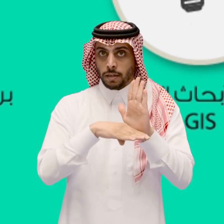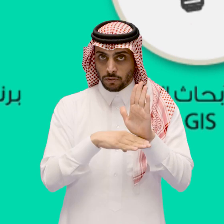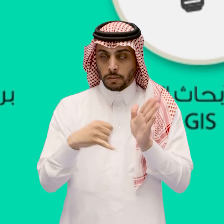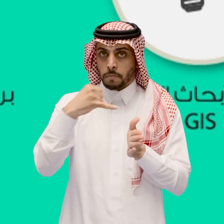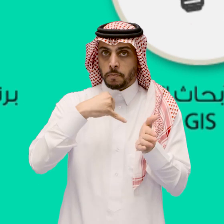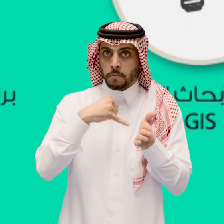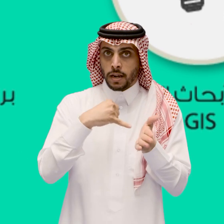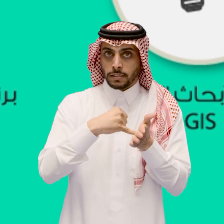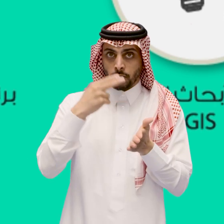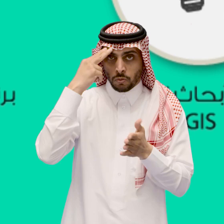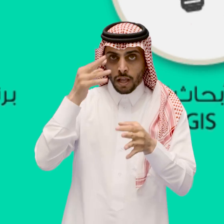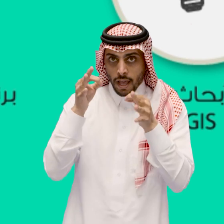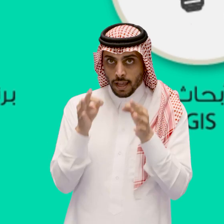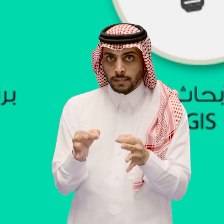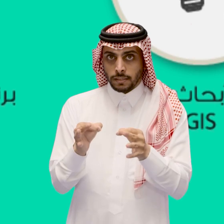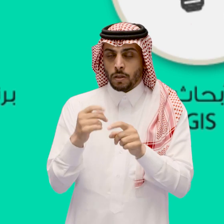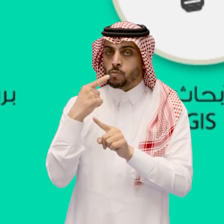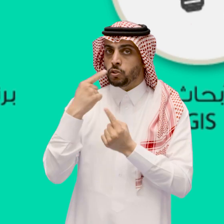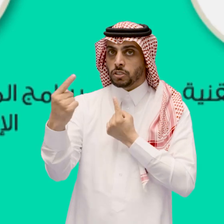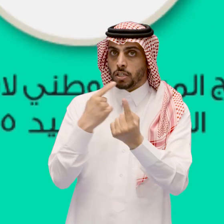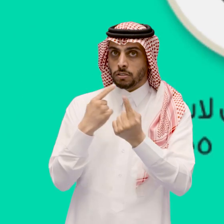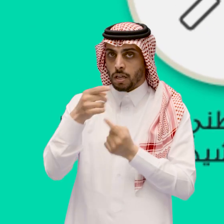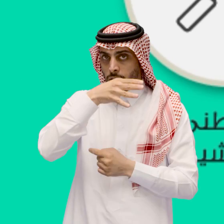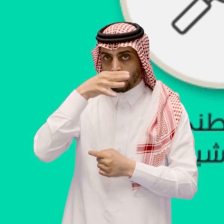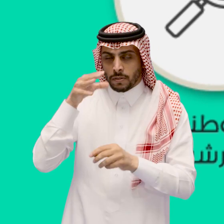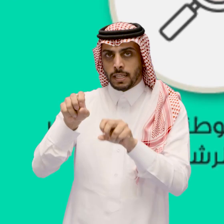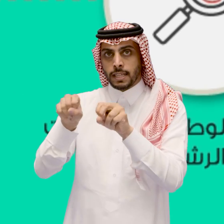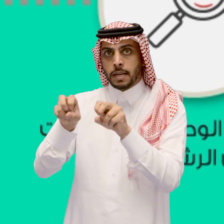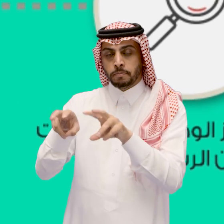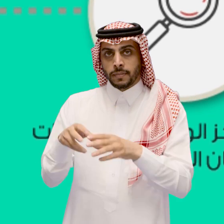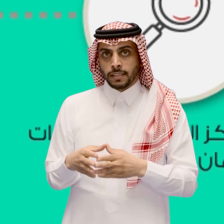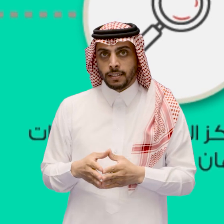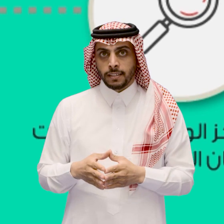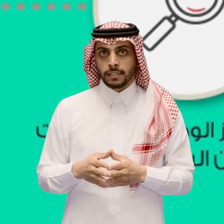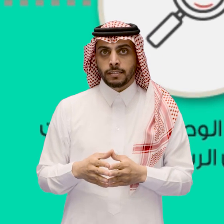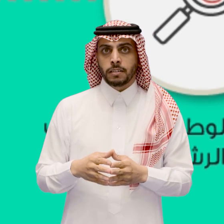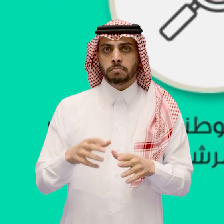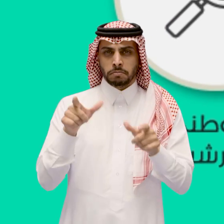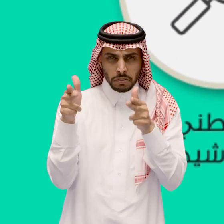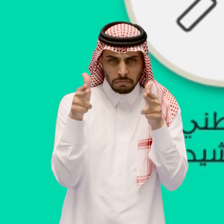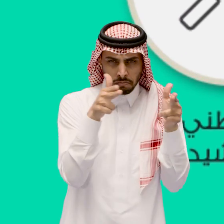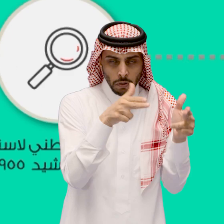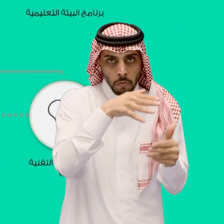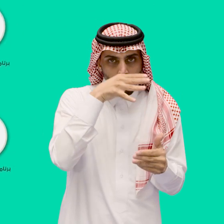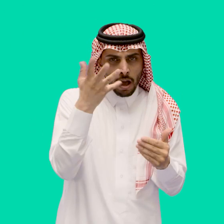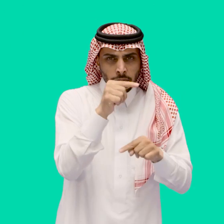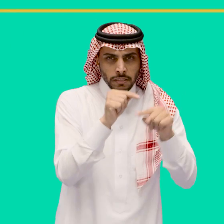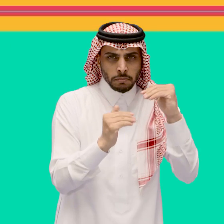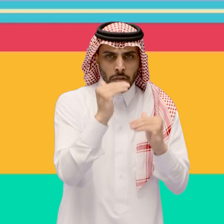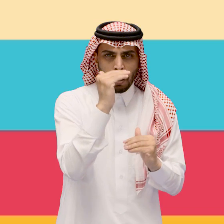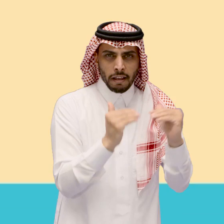المركز الوطني لاستشارات الإدمان الرشيد، برنامج المرصد السعودي لظاهرة